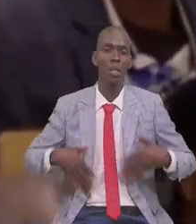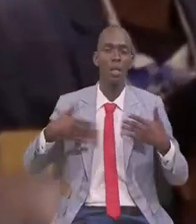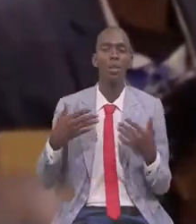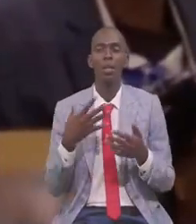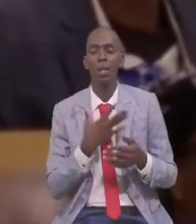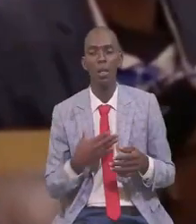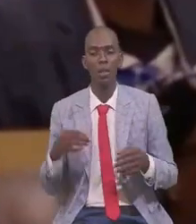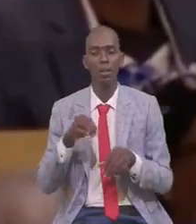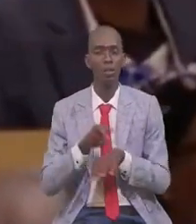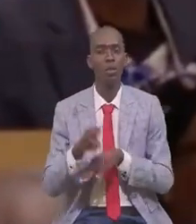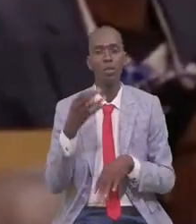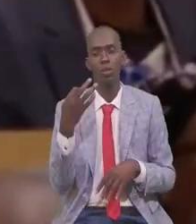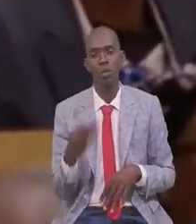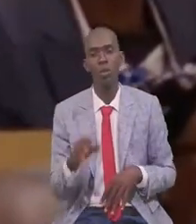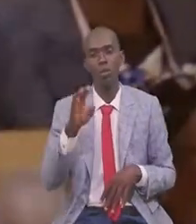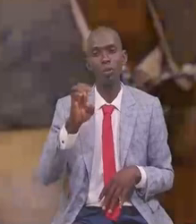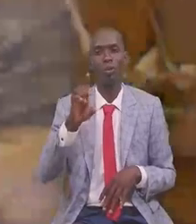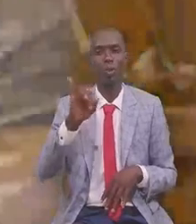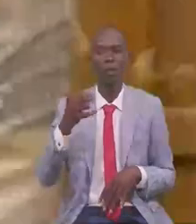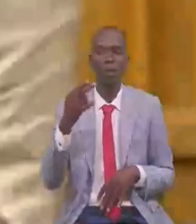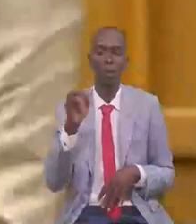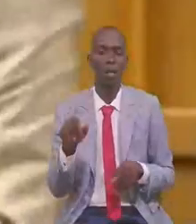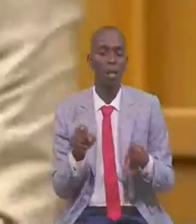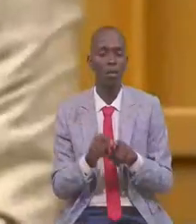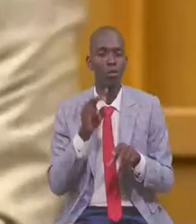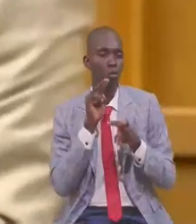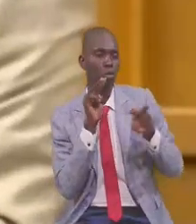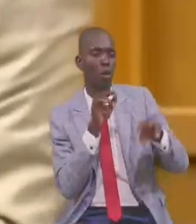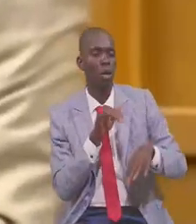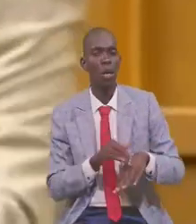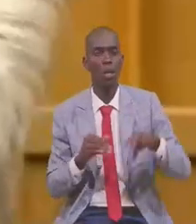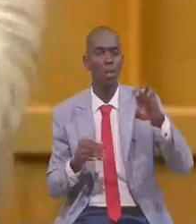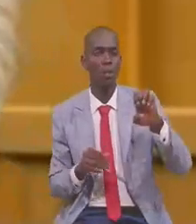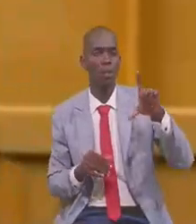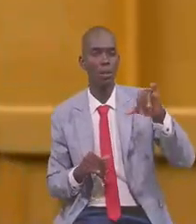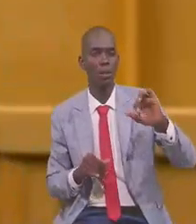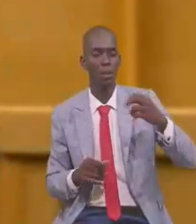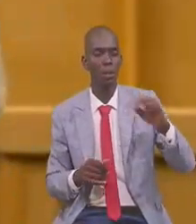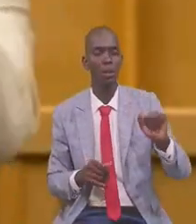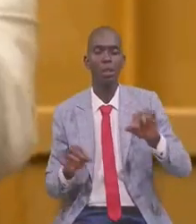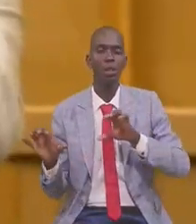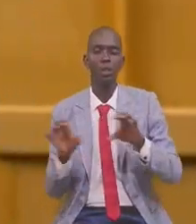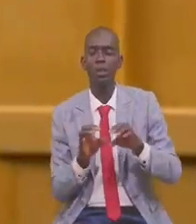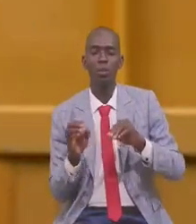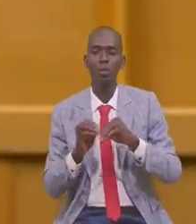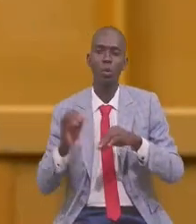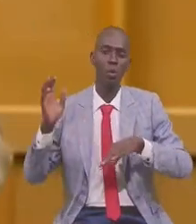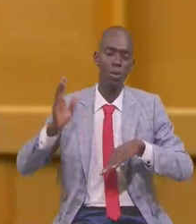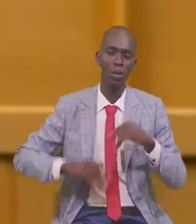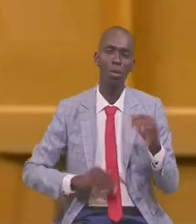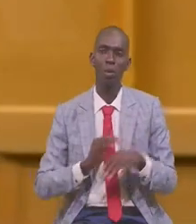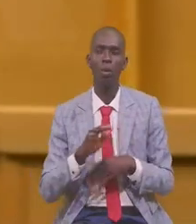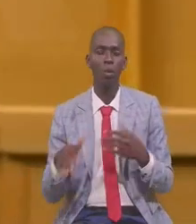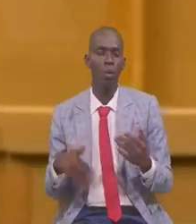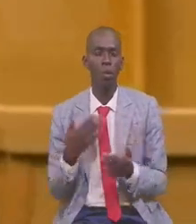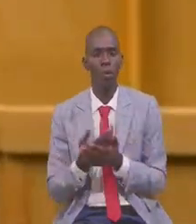d'Élisée. Comme tu regardes Élisée, il est allé au-delà de tout ministère qui